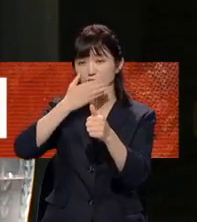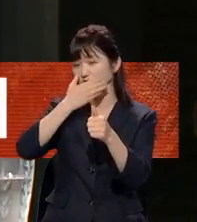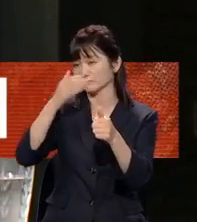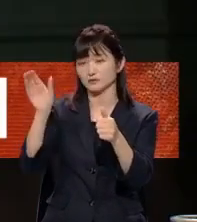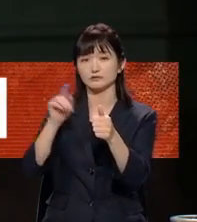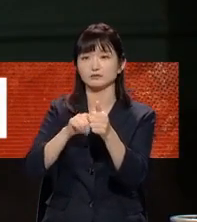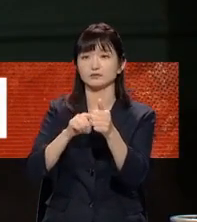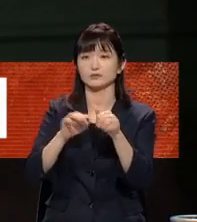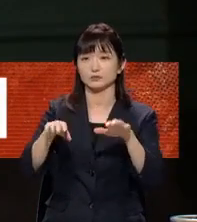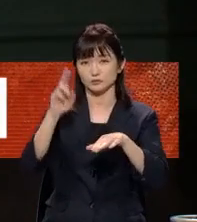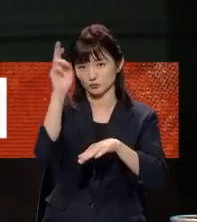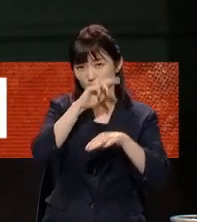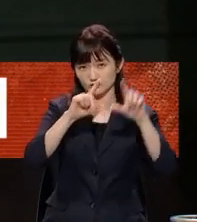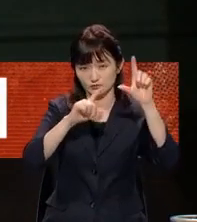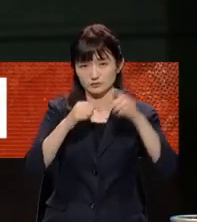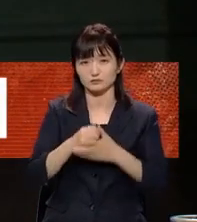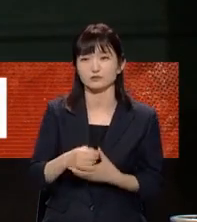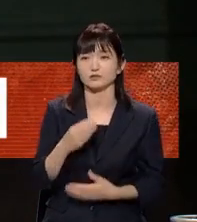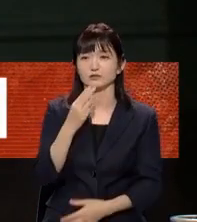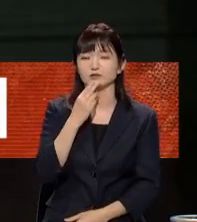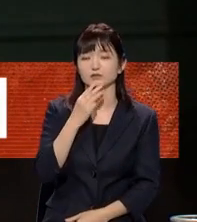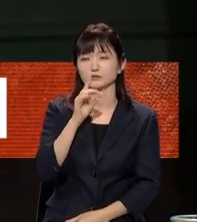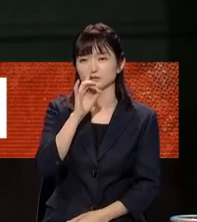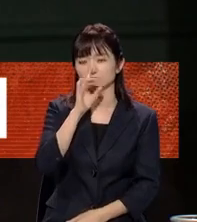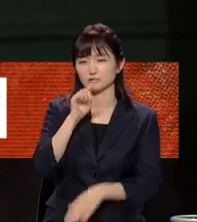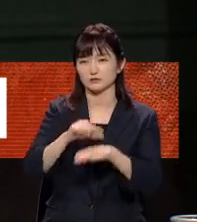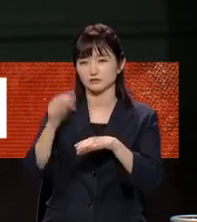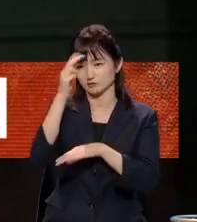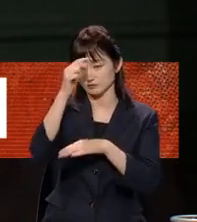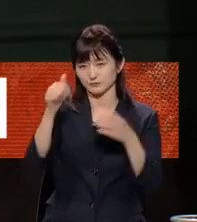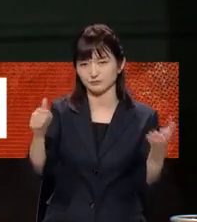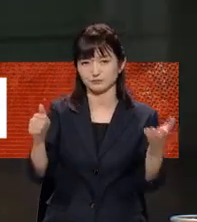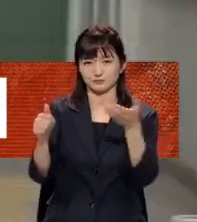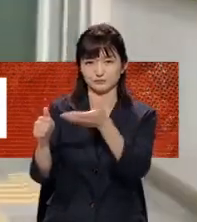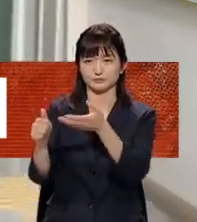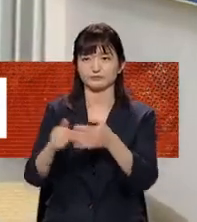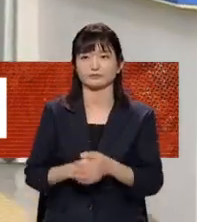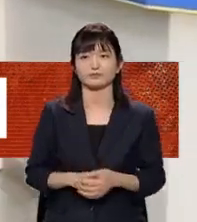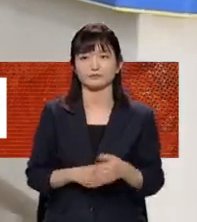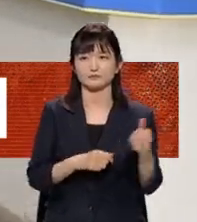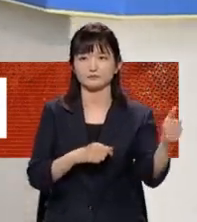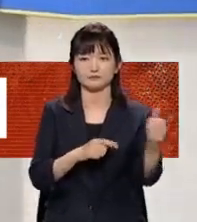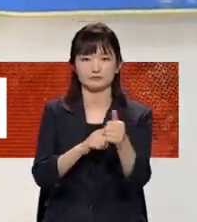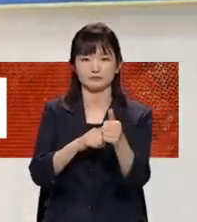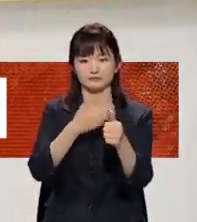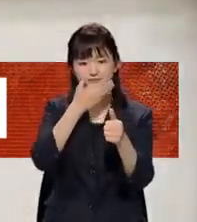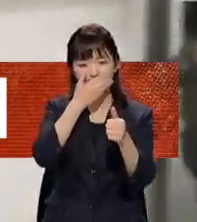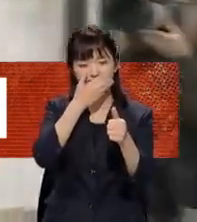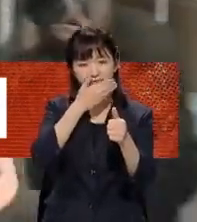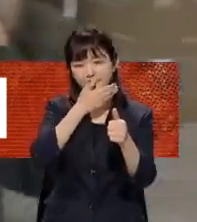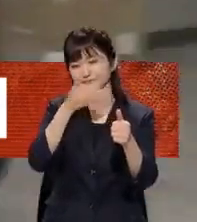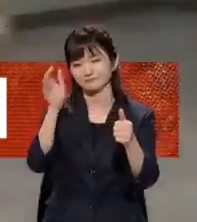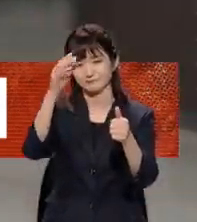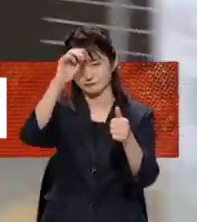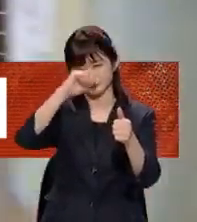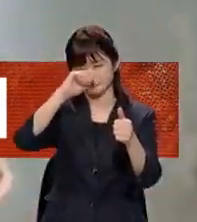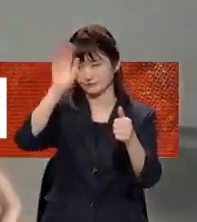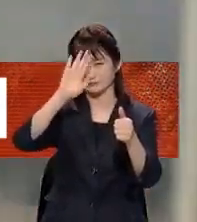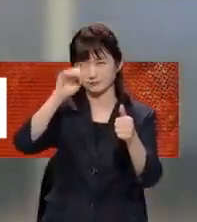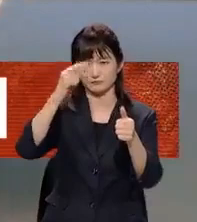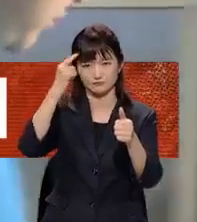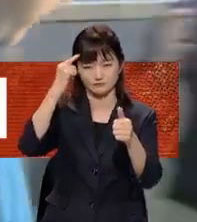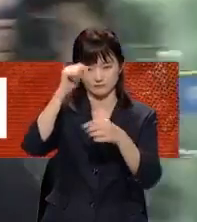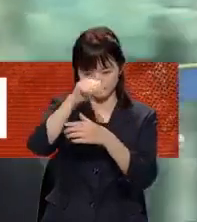오전 모습이고요 서울중앙지검으로 구속성치가 됐습니다 그러면서 보신 것처럼 마스크도 모자도 없이 이렇게 얼굴을 드러냈습니다